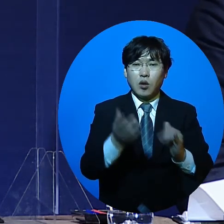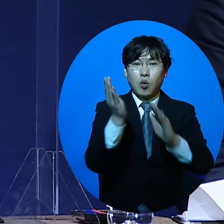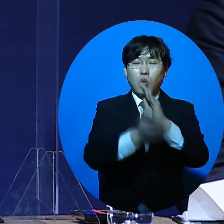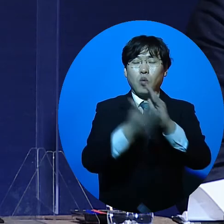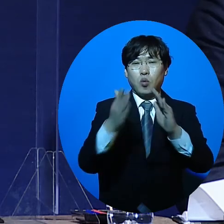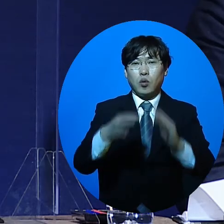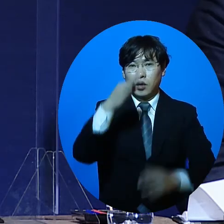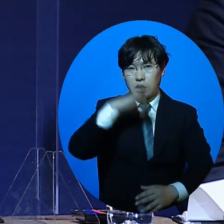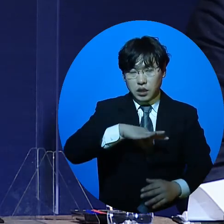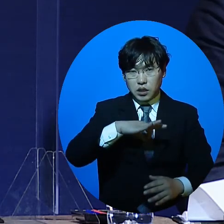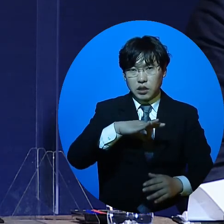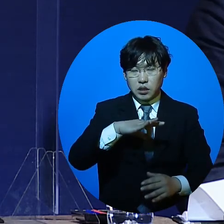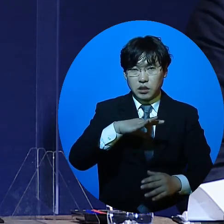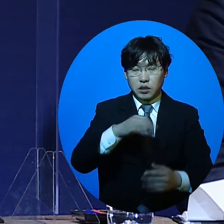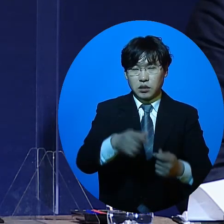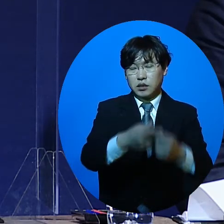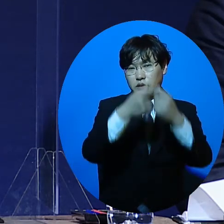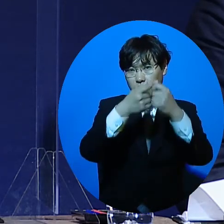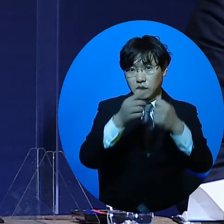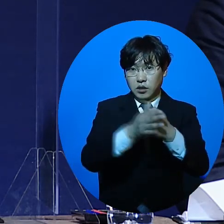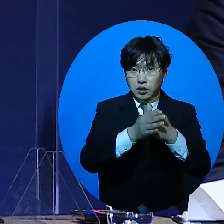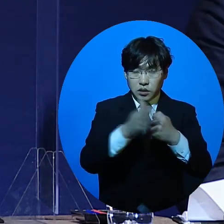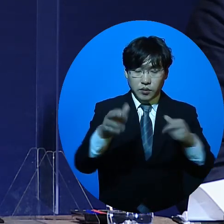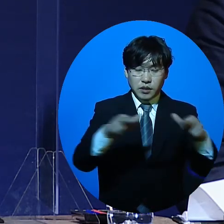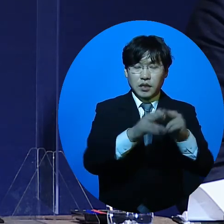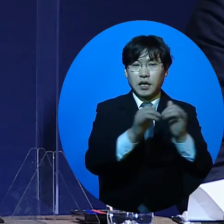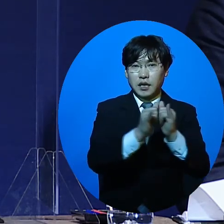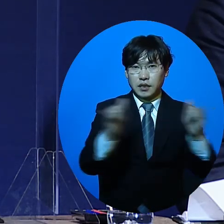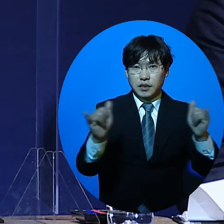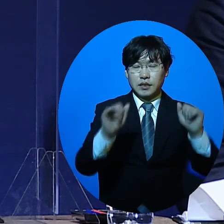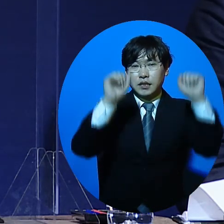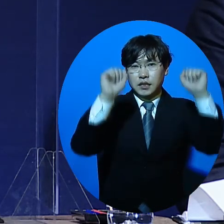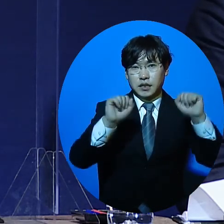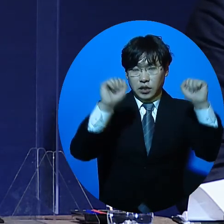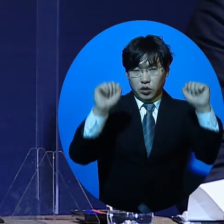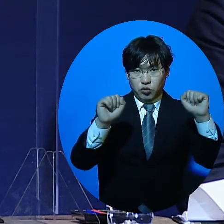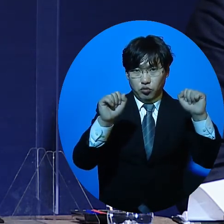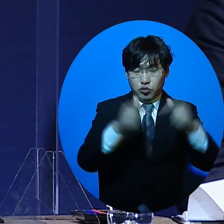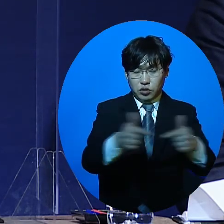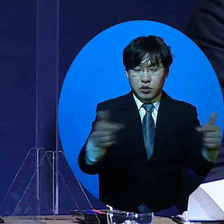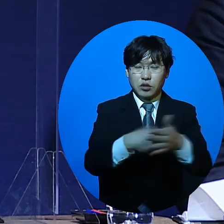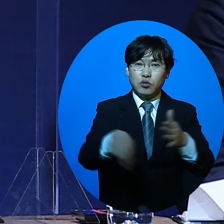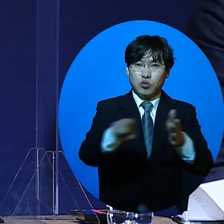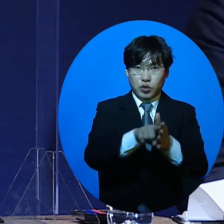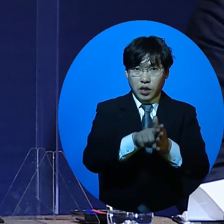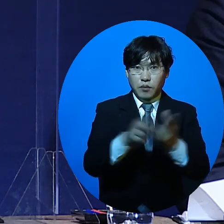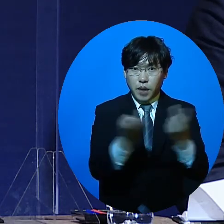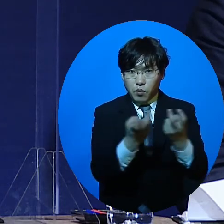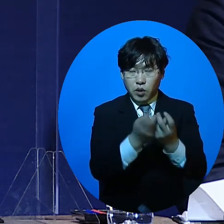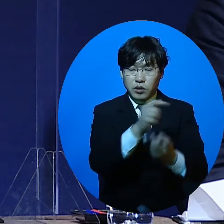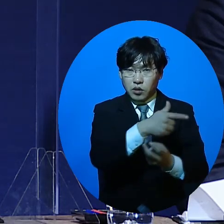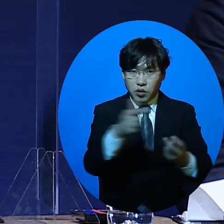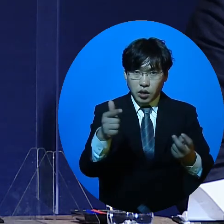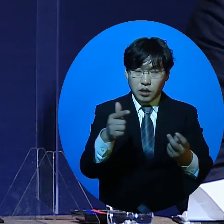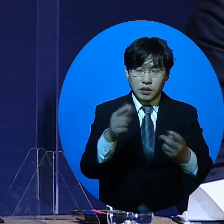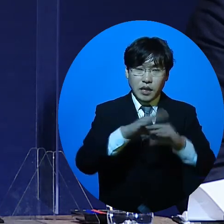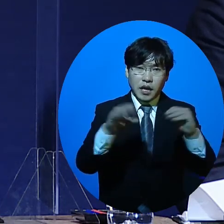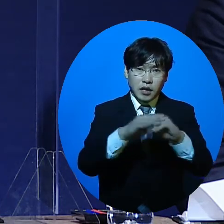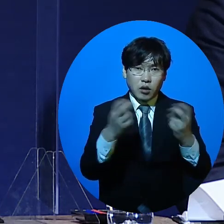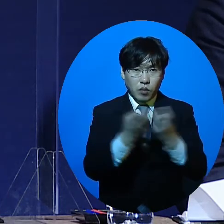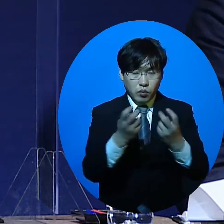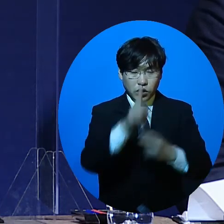그런 부분에서는 우리가 장애인 체육에 대한 활성화를 참여를 제고시키고, 그러기 위해서는 여러 가지 정책을 이렇게